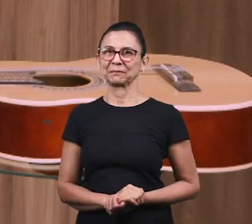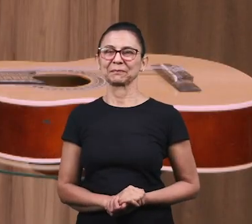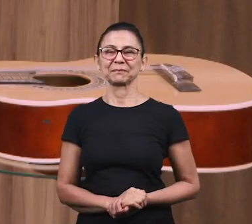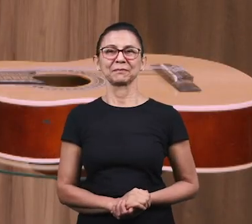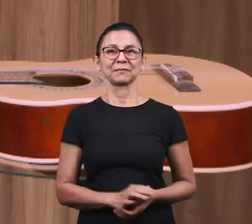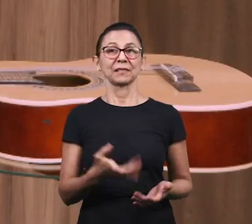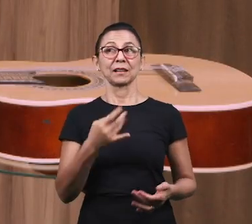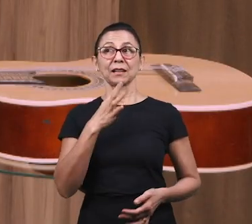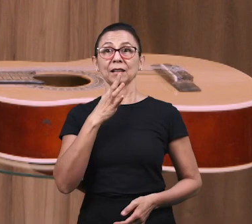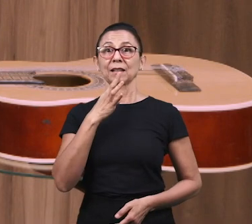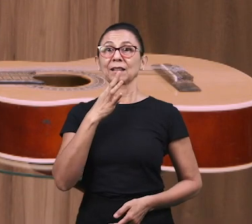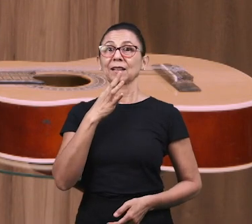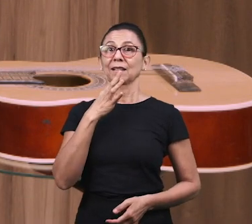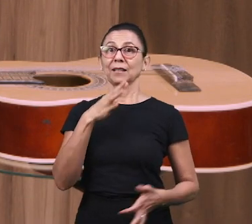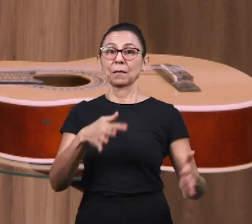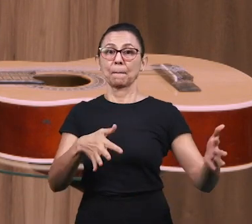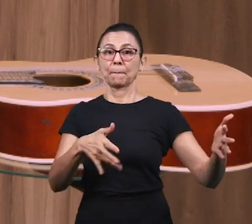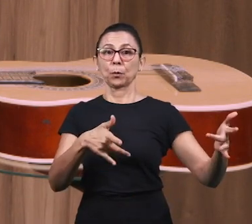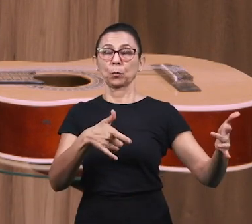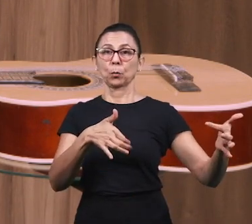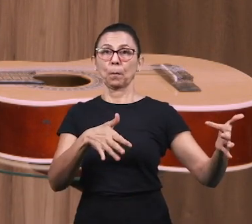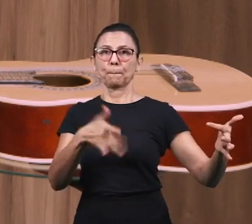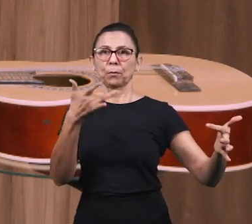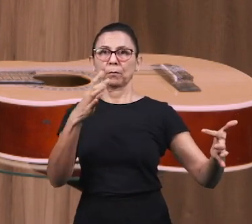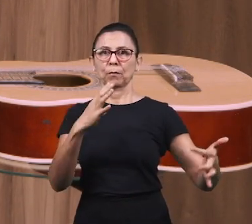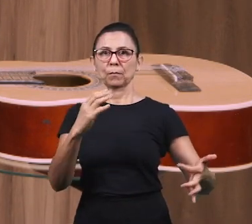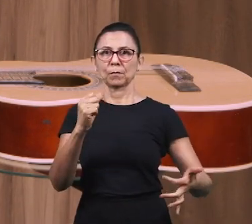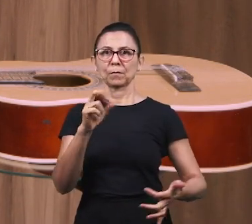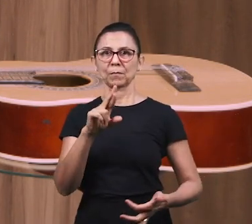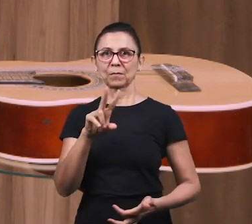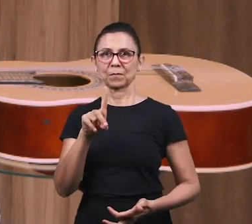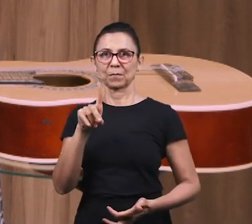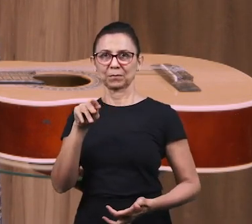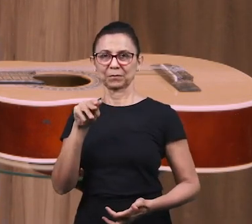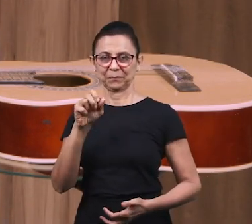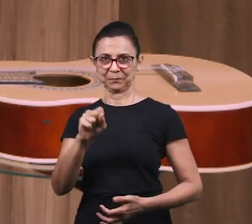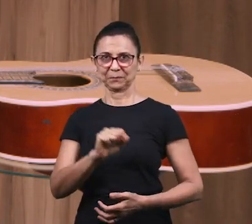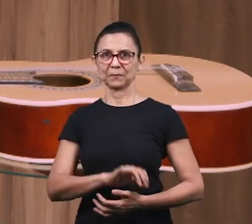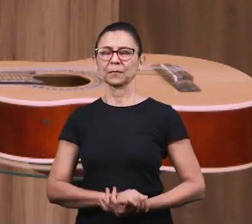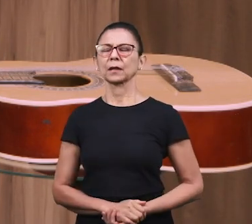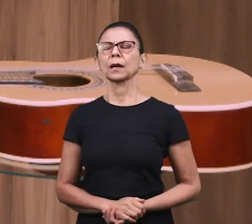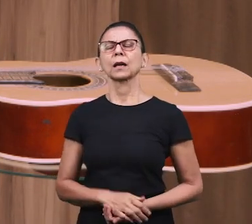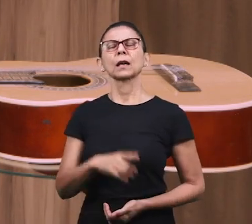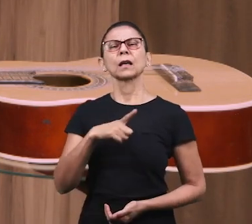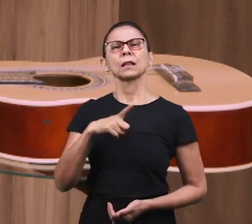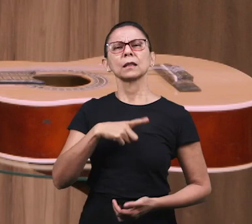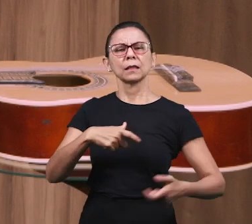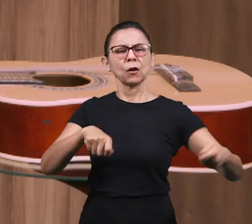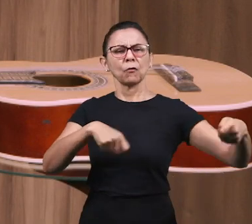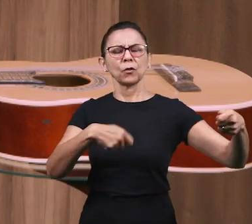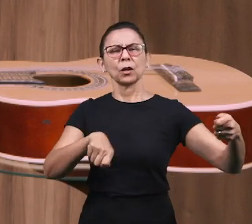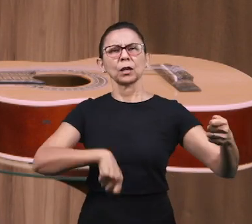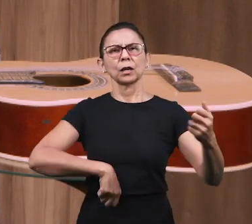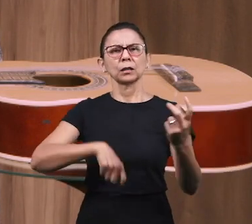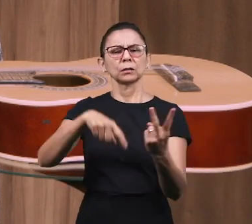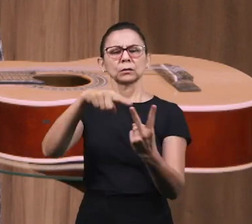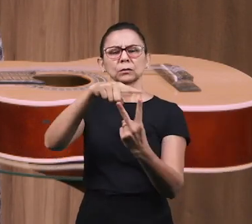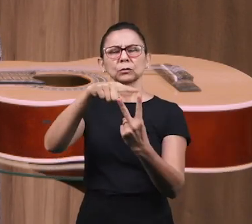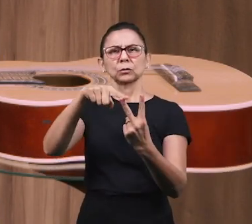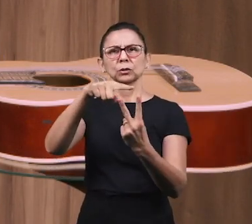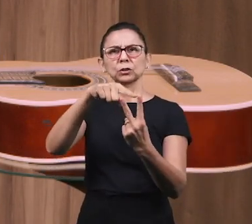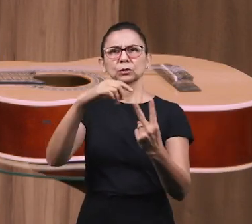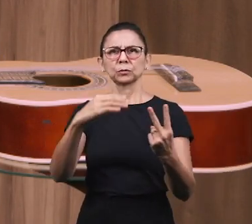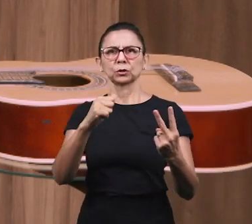Maintenant, nous allons connaître les cordes de la guitare. La guitare a 2 types